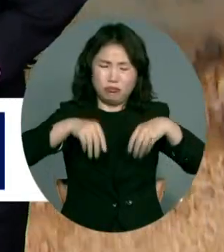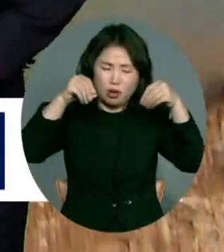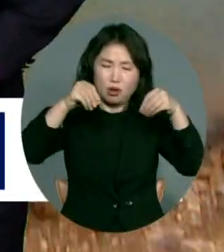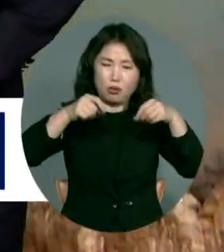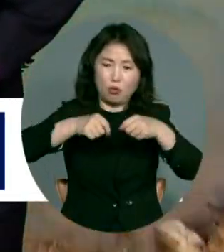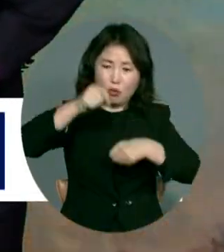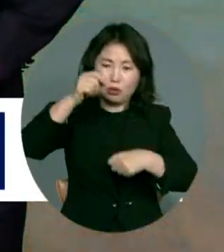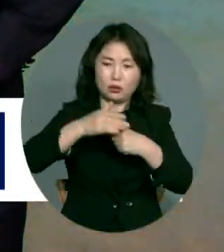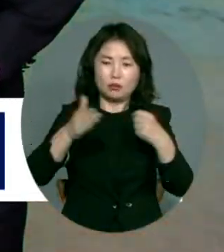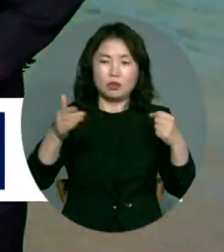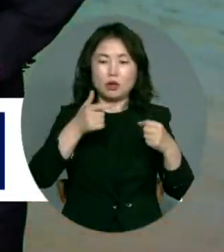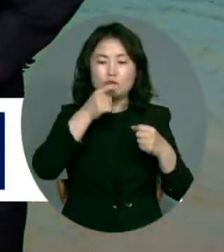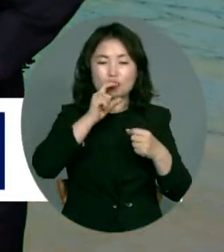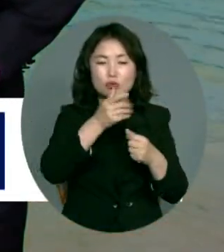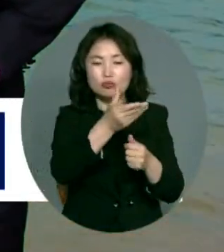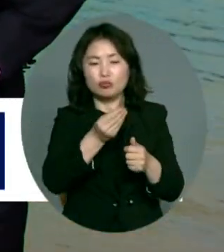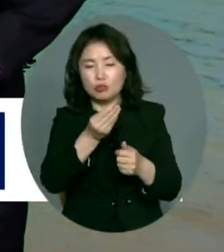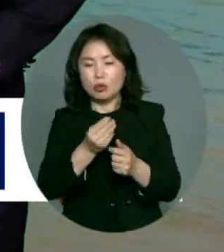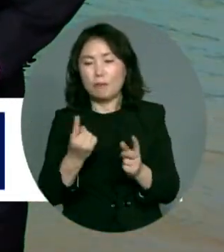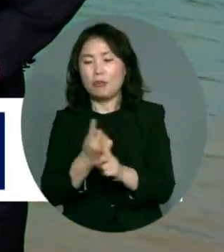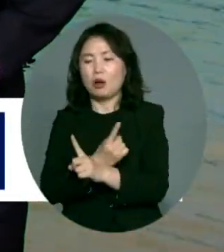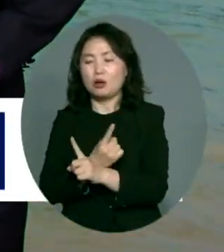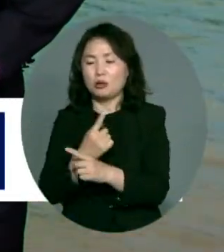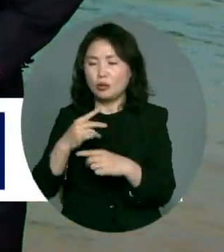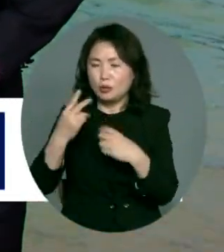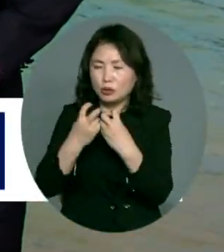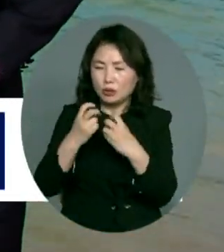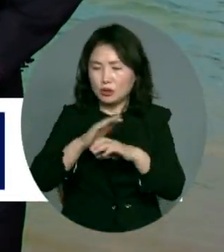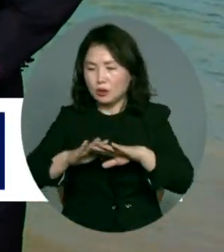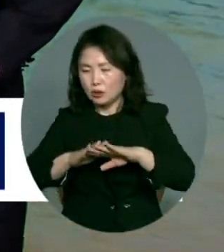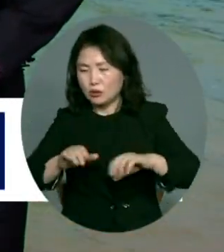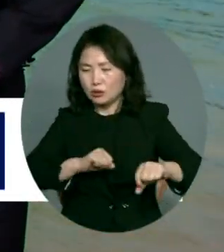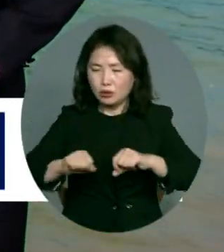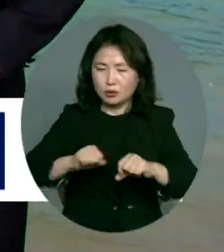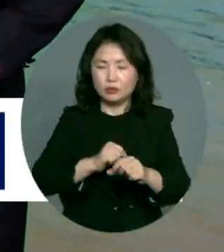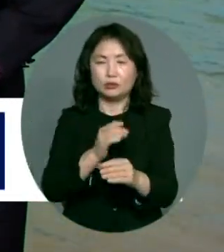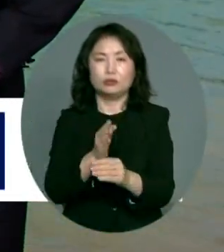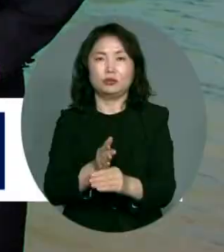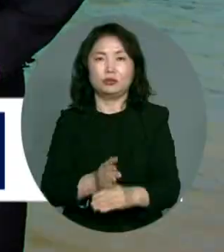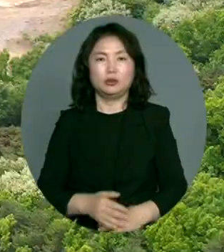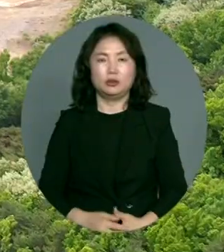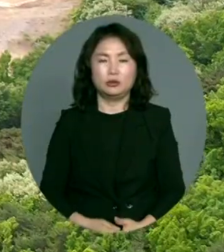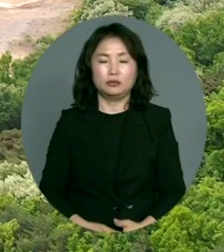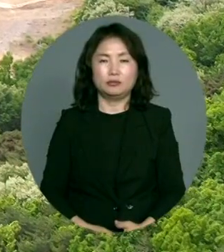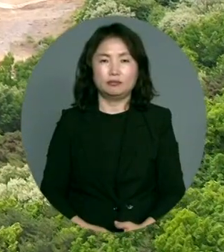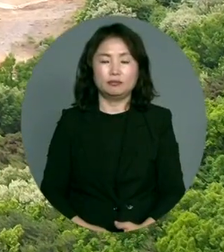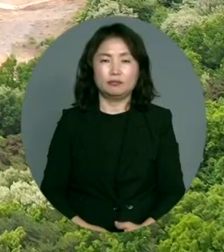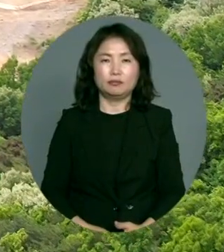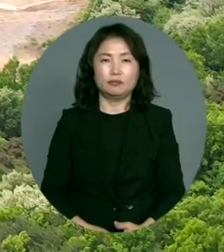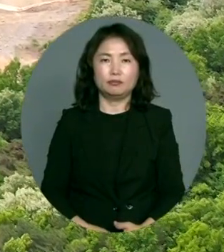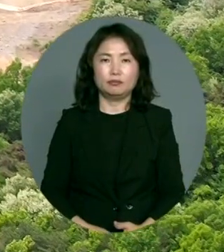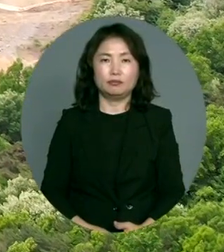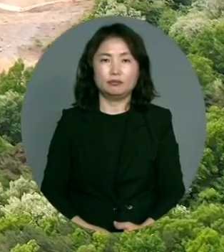대비해서 수계를 바꾸는 등 대책 마련에 나섰습니다. 손은민 기자입니다.